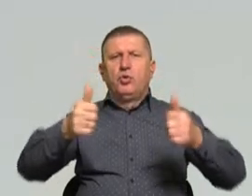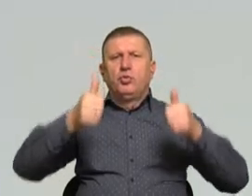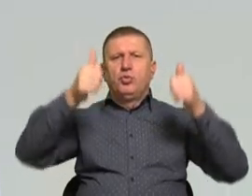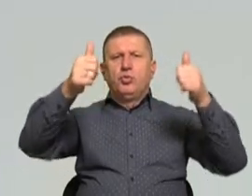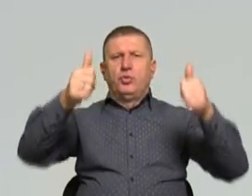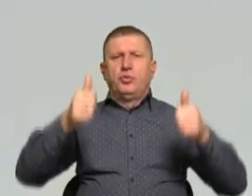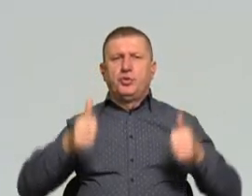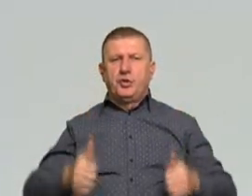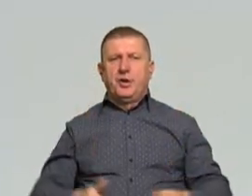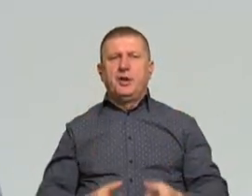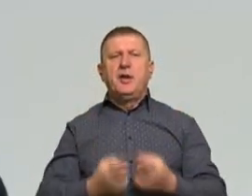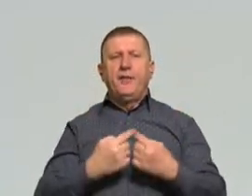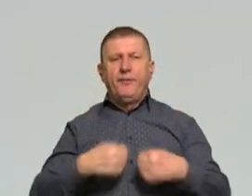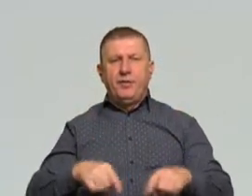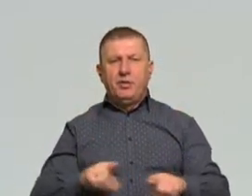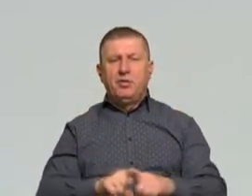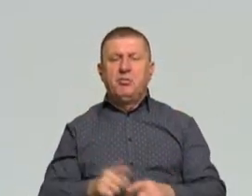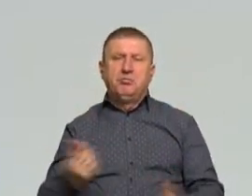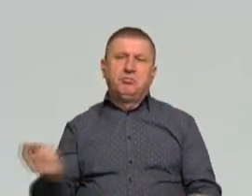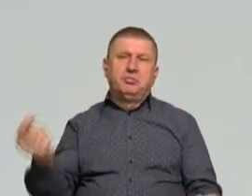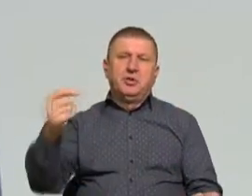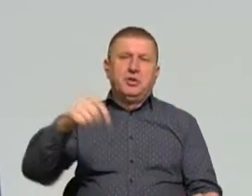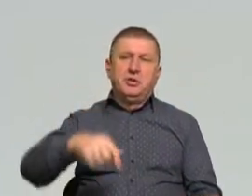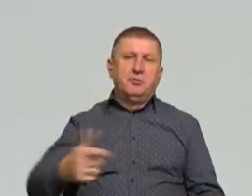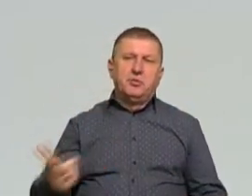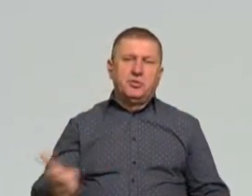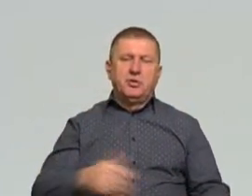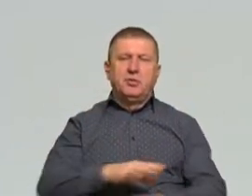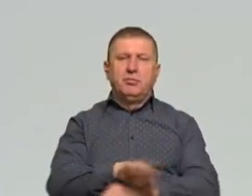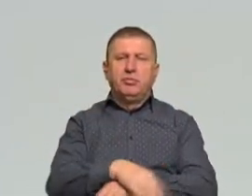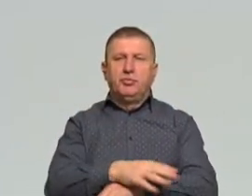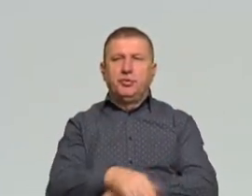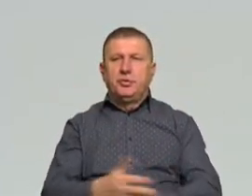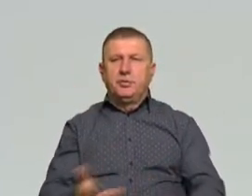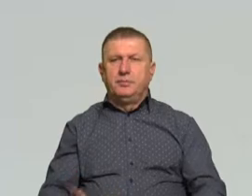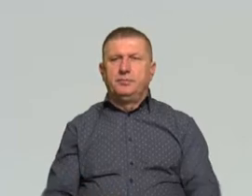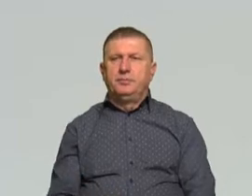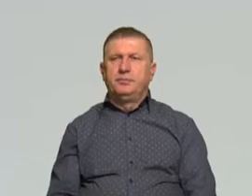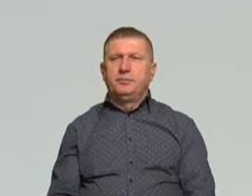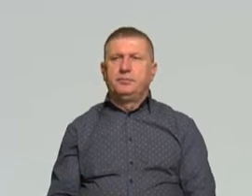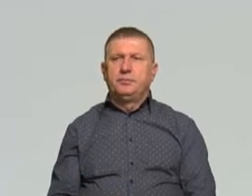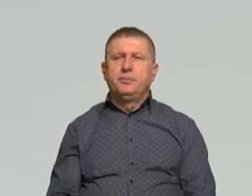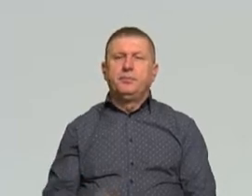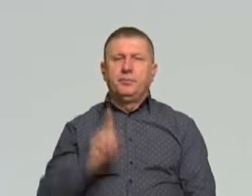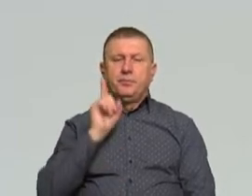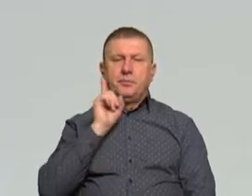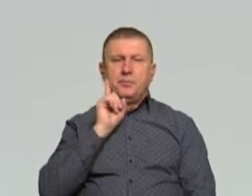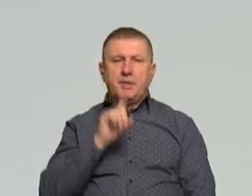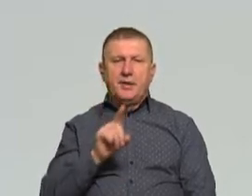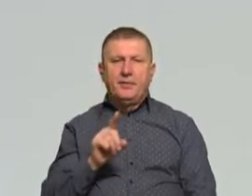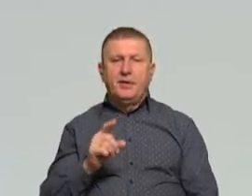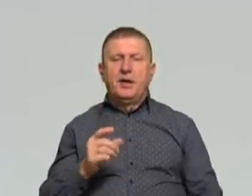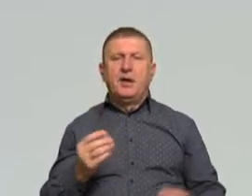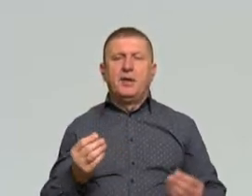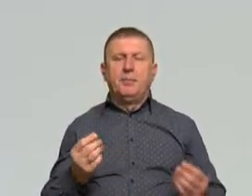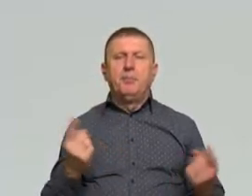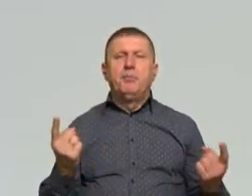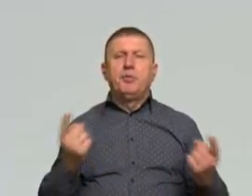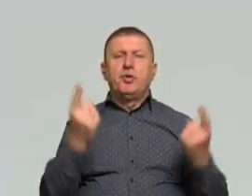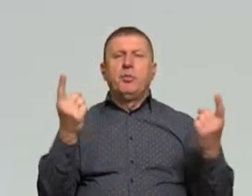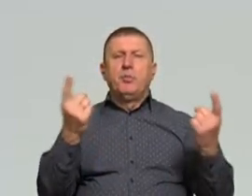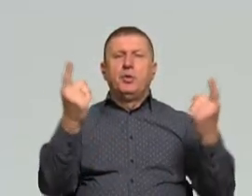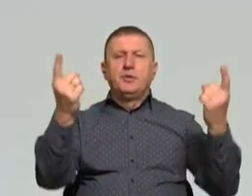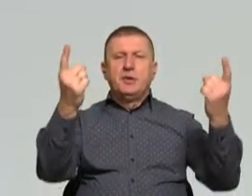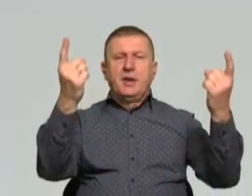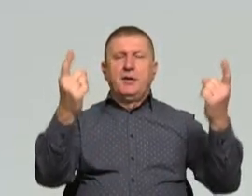została zrealizowana, a że nikt nie przyszedł, to już tego nikogo nie interesuje. I rzeczywiście promocja konsultacji